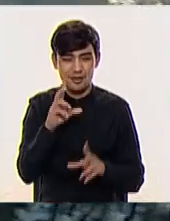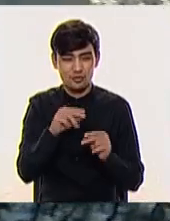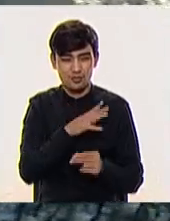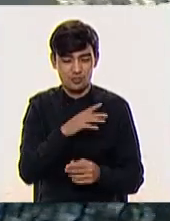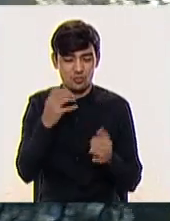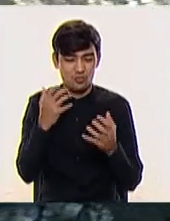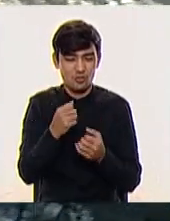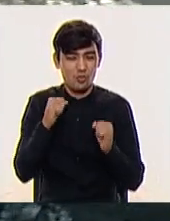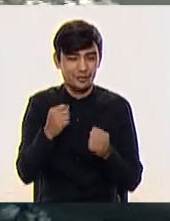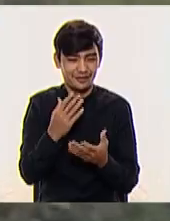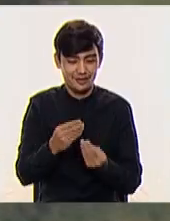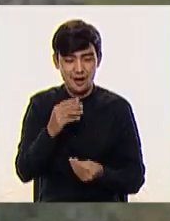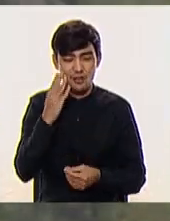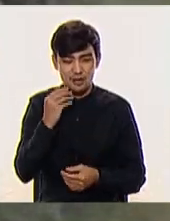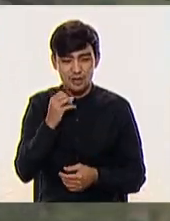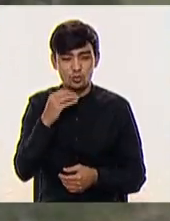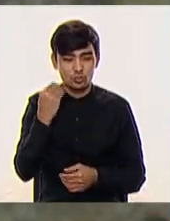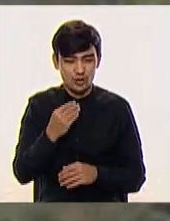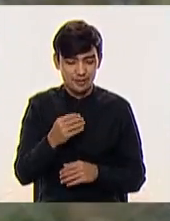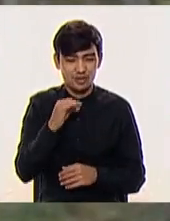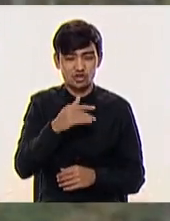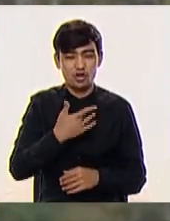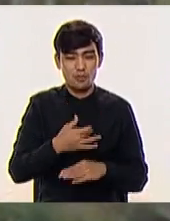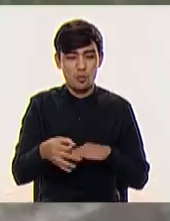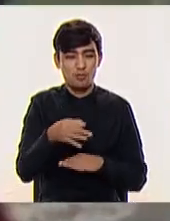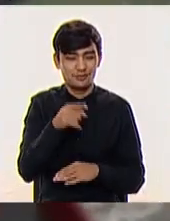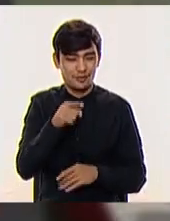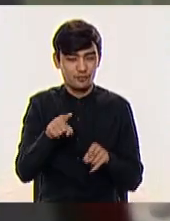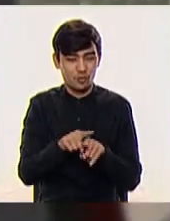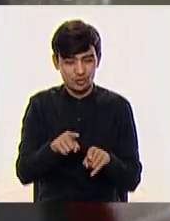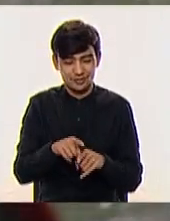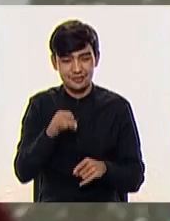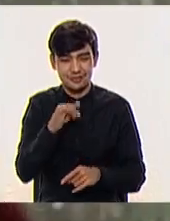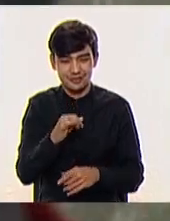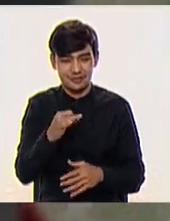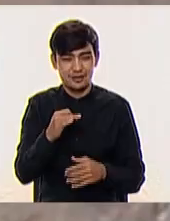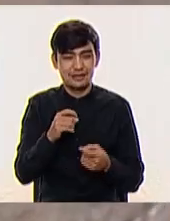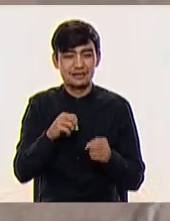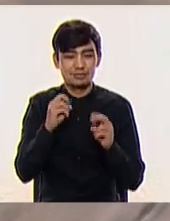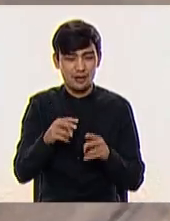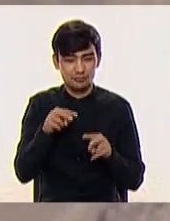осадки по горным рекам Алматинской, Туркестанской и Жамбылской областей. Чтобы предотвратить сеть,